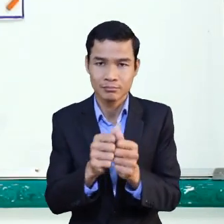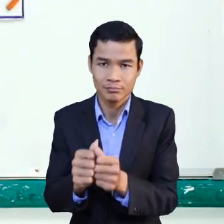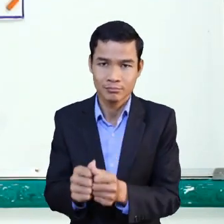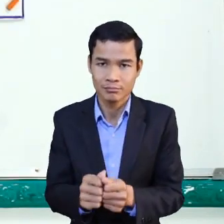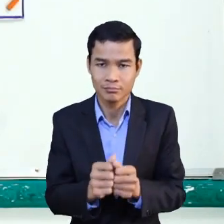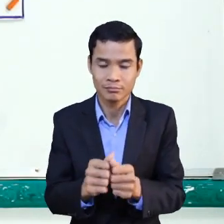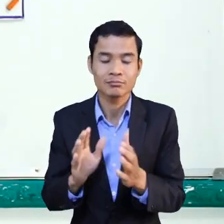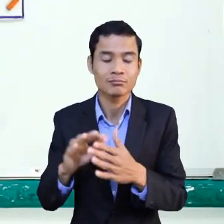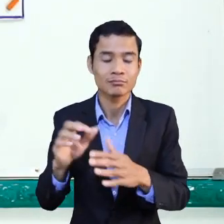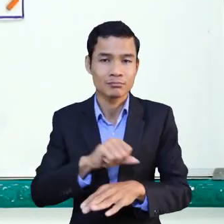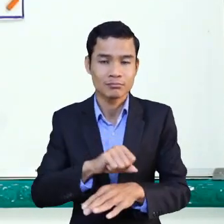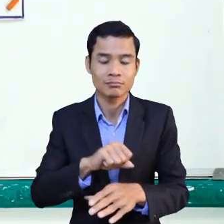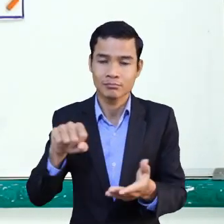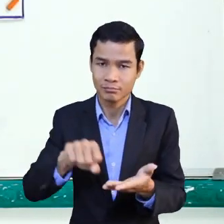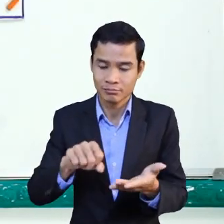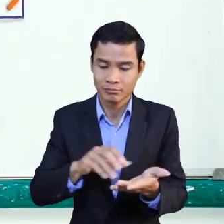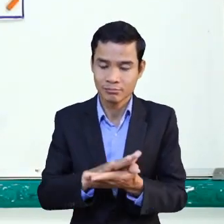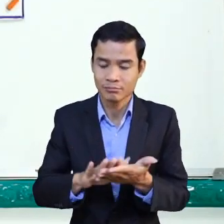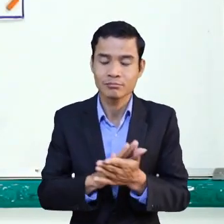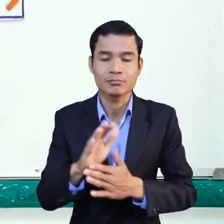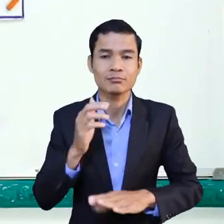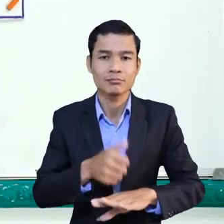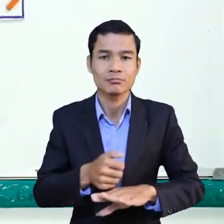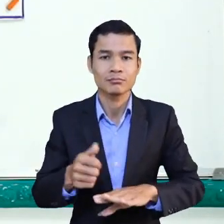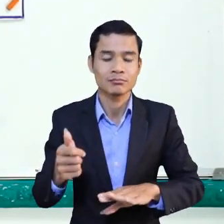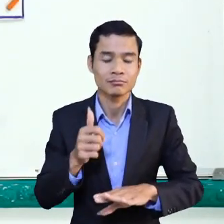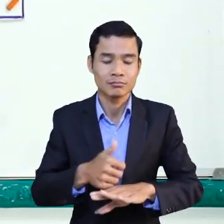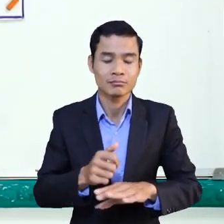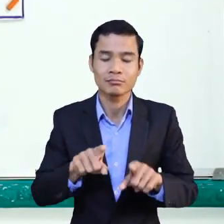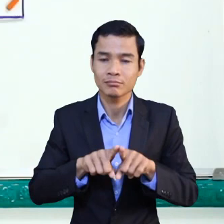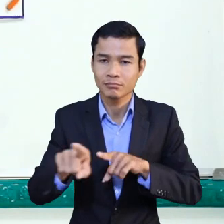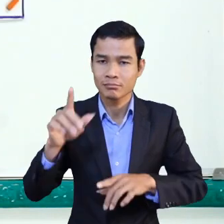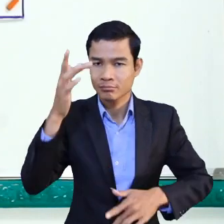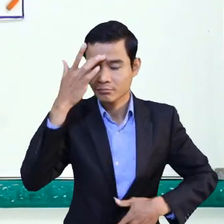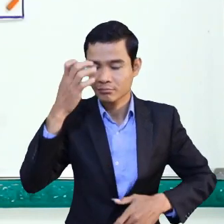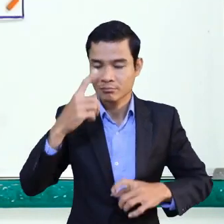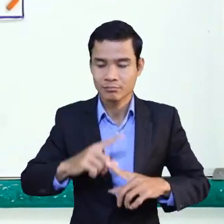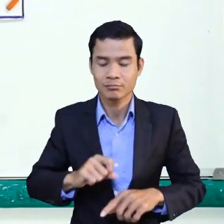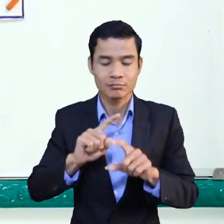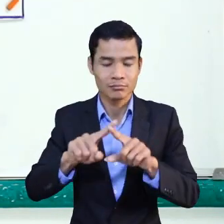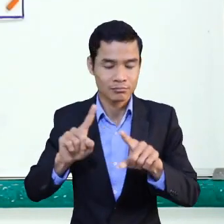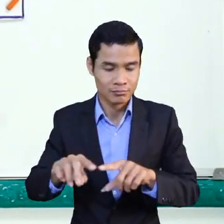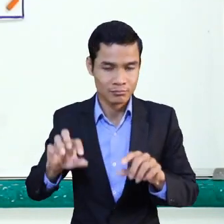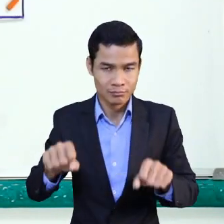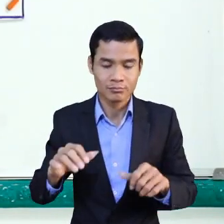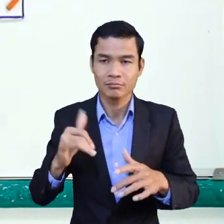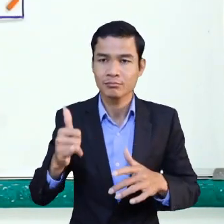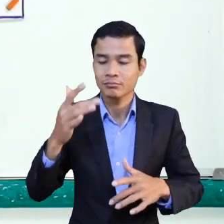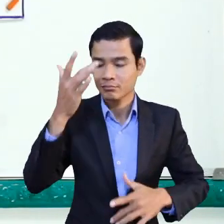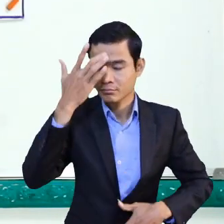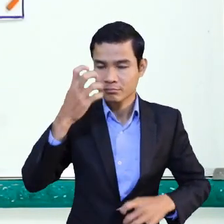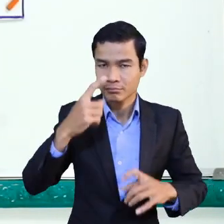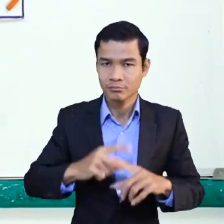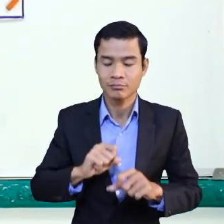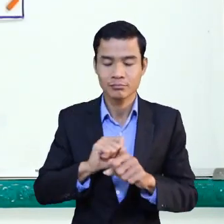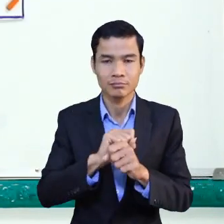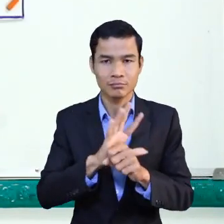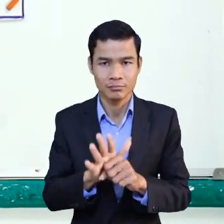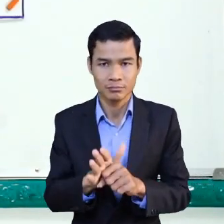ប៊ូជែលនិងអាកុលដើម្បីឲ្យកូនកូនជៀសផុតពីជំងឺផ្សេងៗជាពិសេសជំងឺប្រភេទថ្មីគឺ